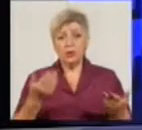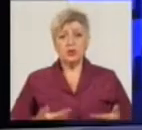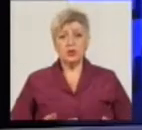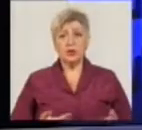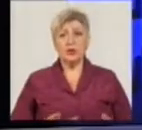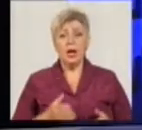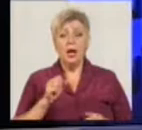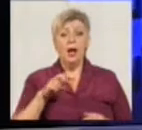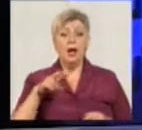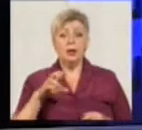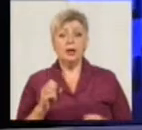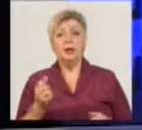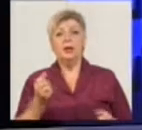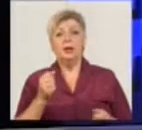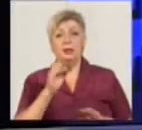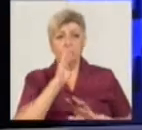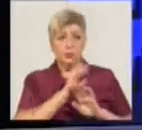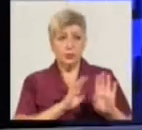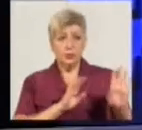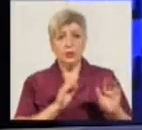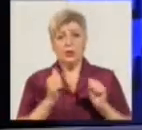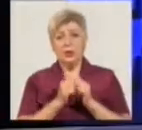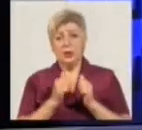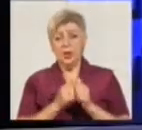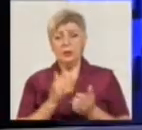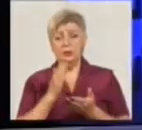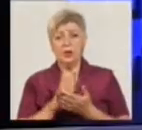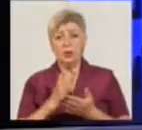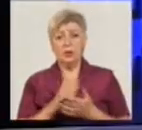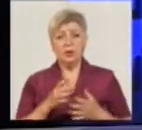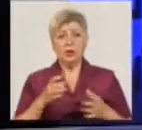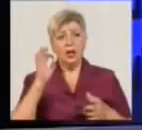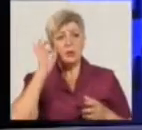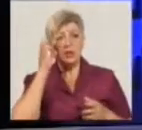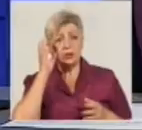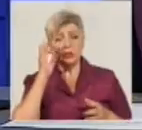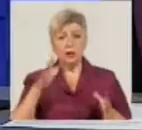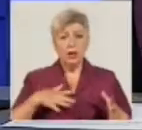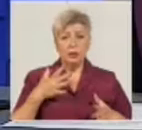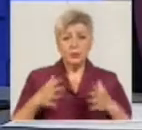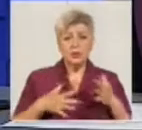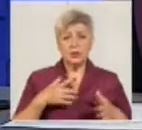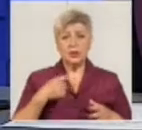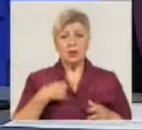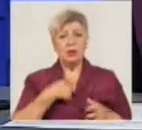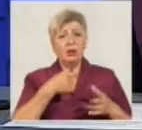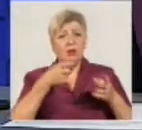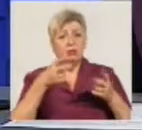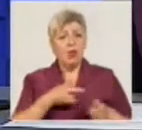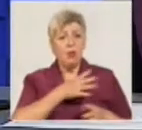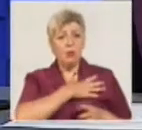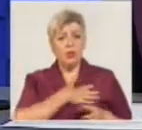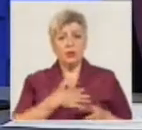образ. Але, вибачте, поряд знаходяться люди психологічно, емоційно травмовані. Це військові, котрі повертаються, це